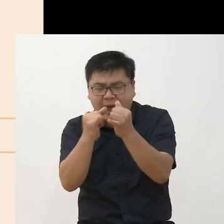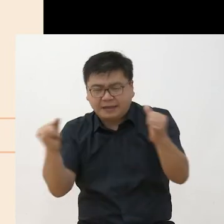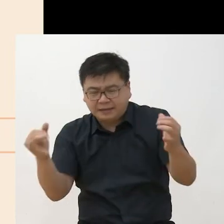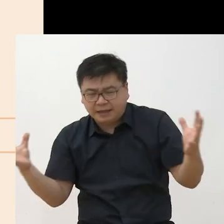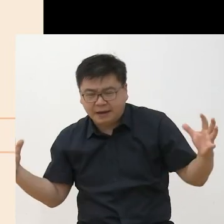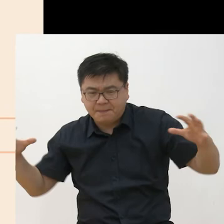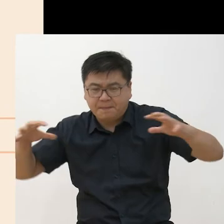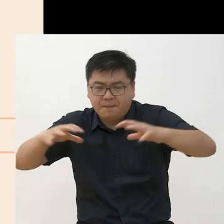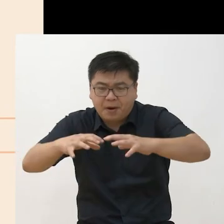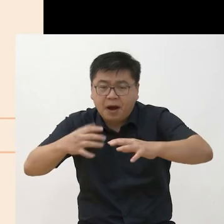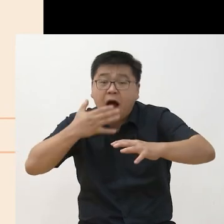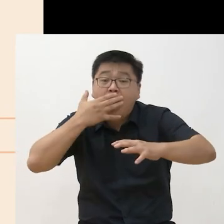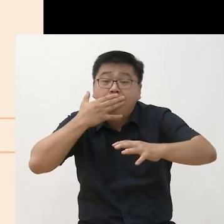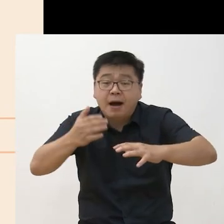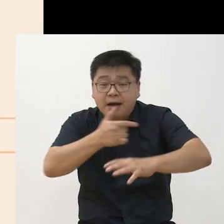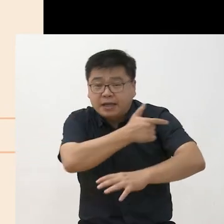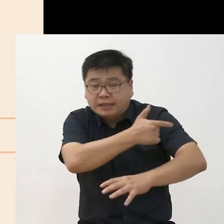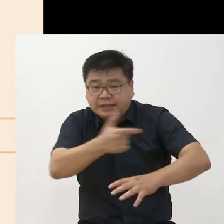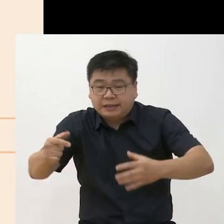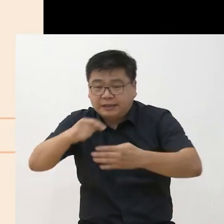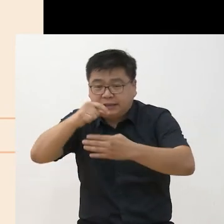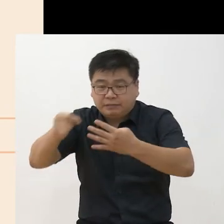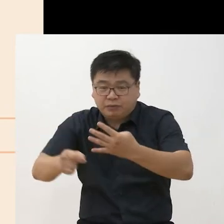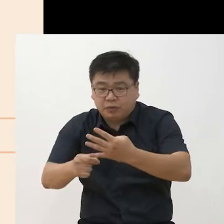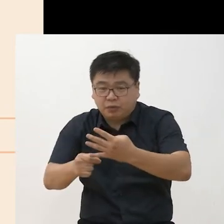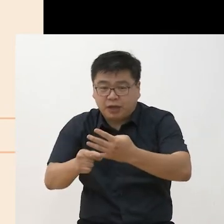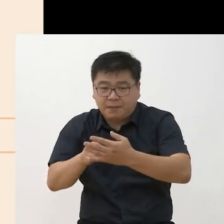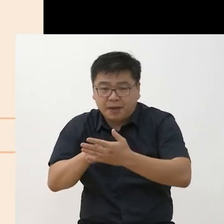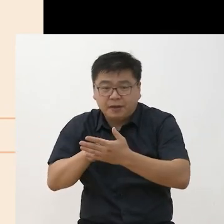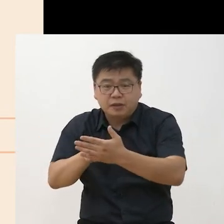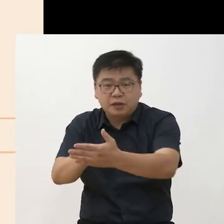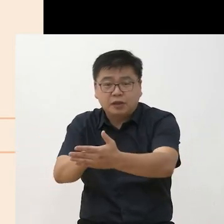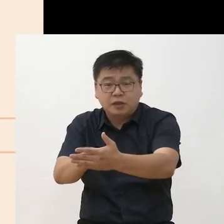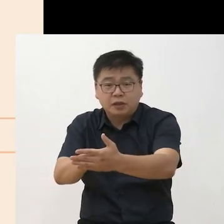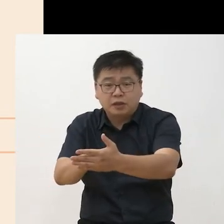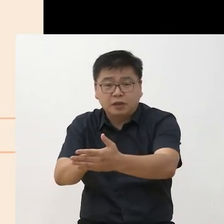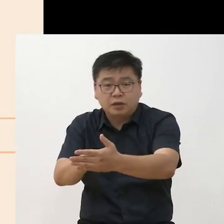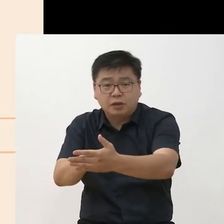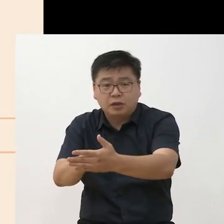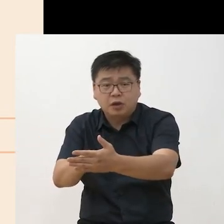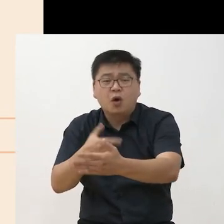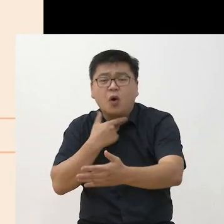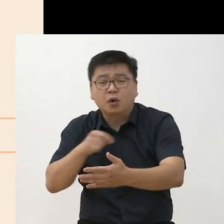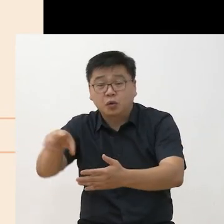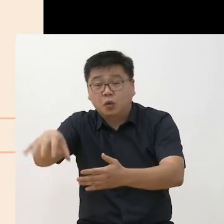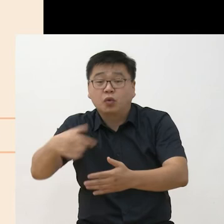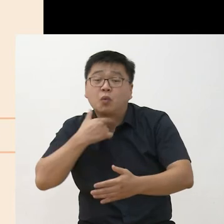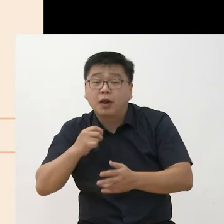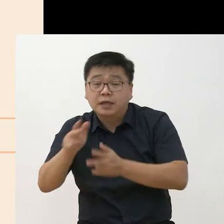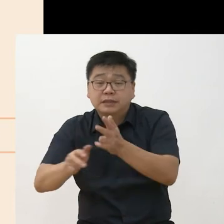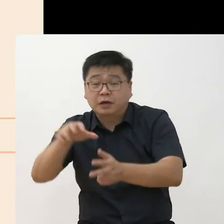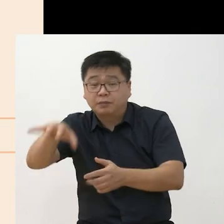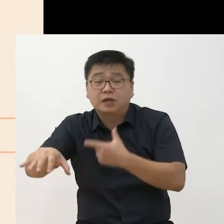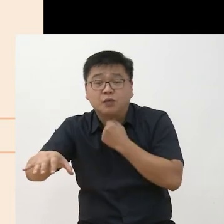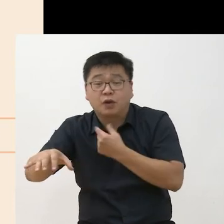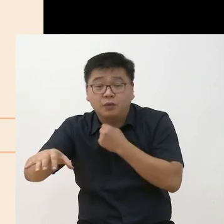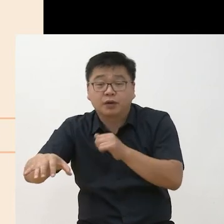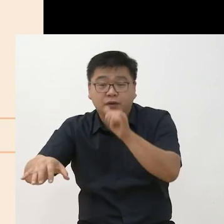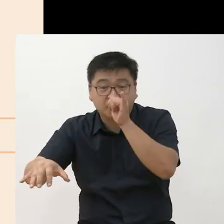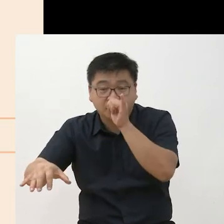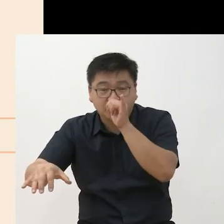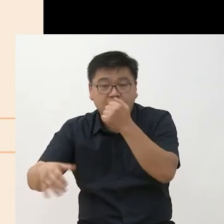있는 규모가 큰 프로그램을 각 산업단지에서 희망하고 있습니다. 그러한 수요를